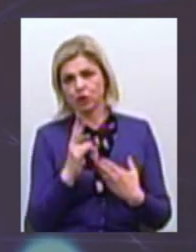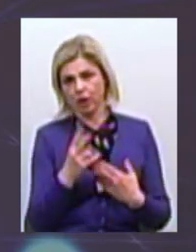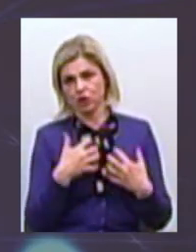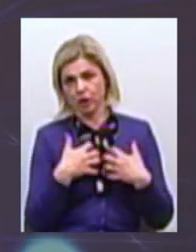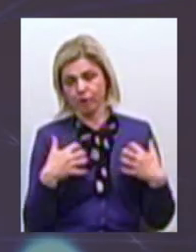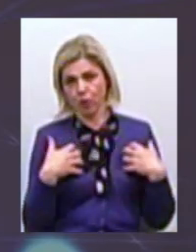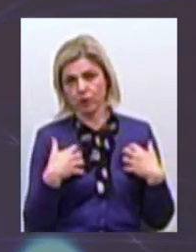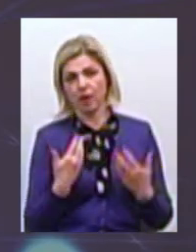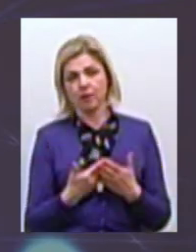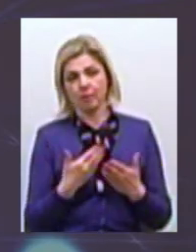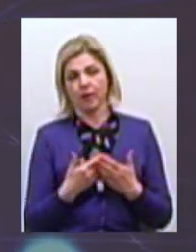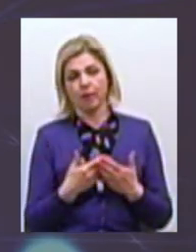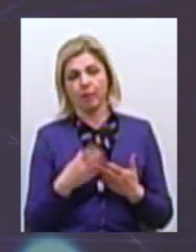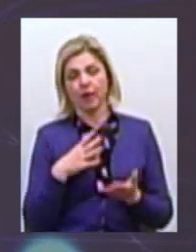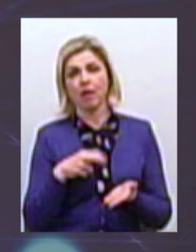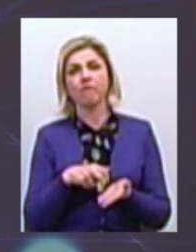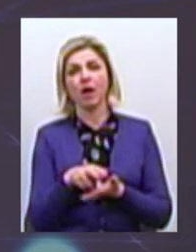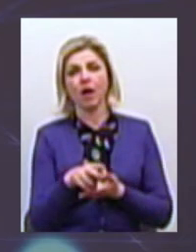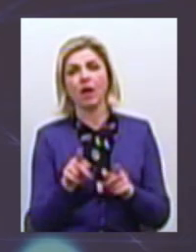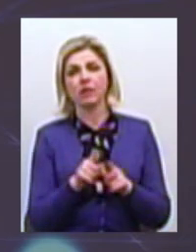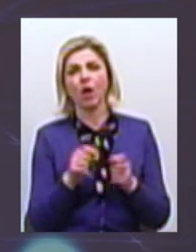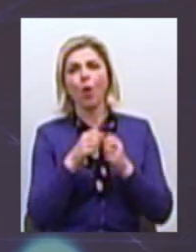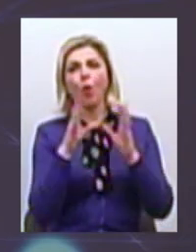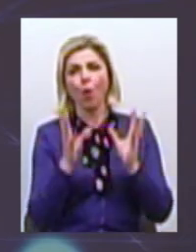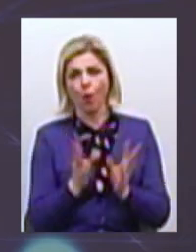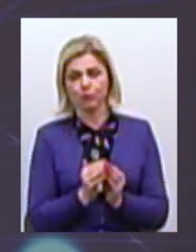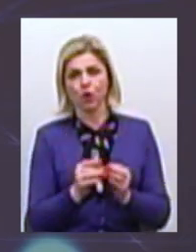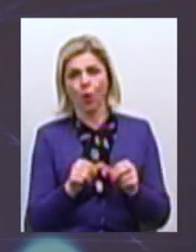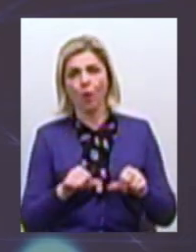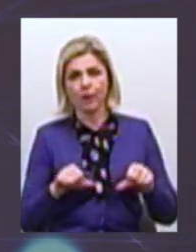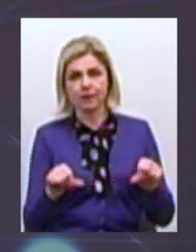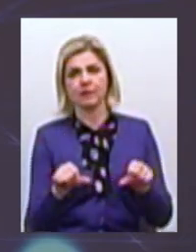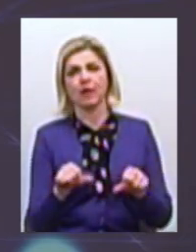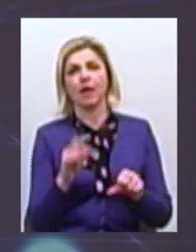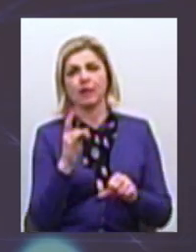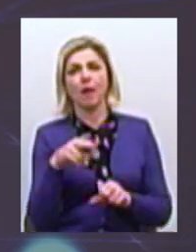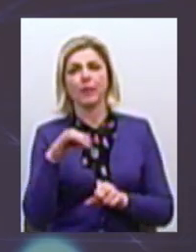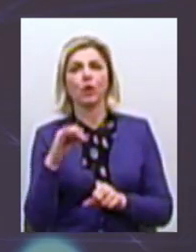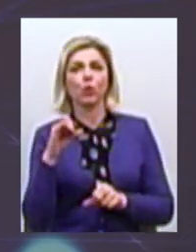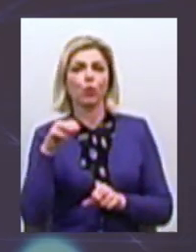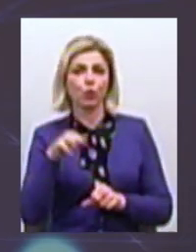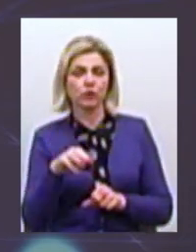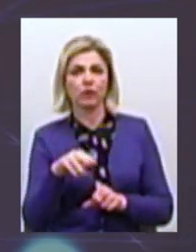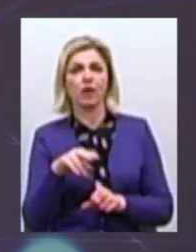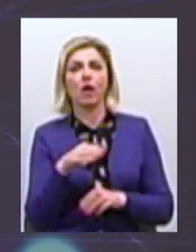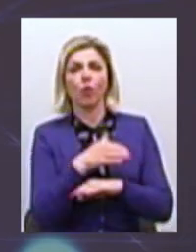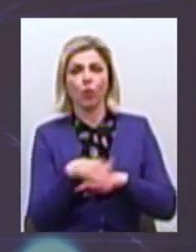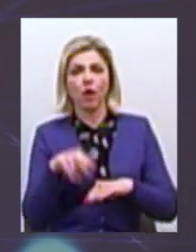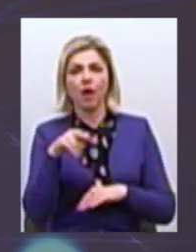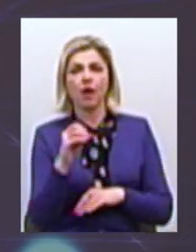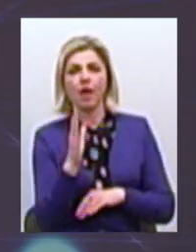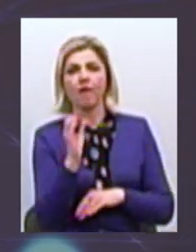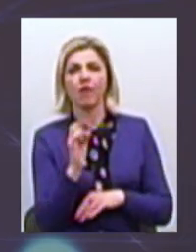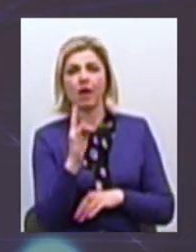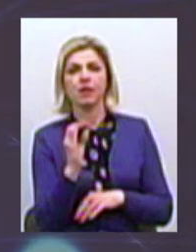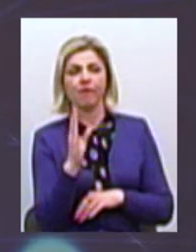в частності, наприклад, ми виходили з такої комплексної комісії на так називаємий приют у Ліванівців, госпожи Шуст,